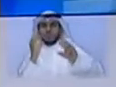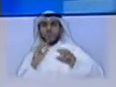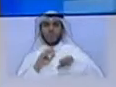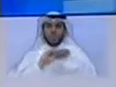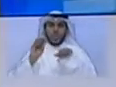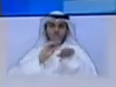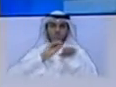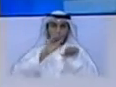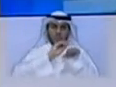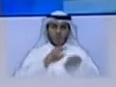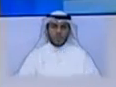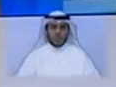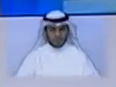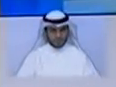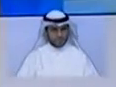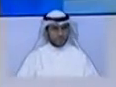في محافظة عدن.